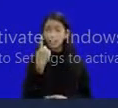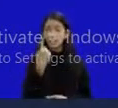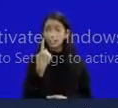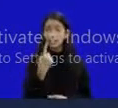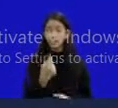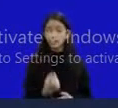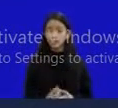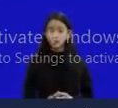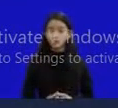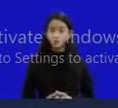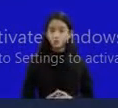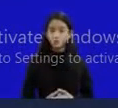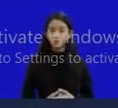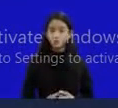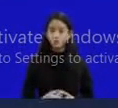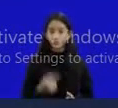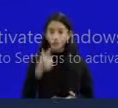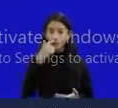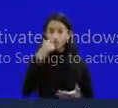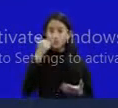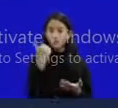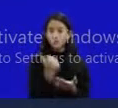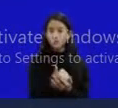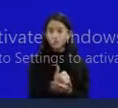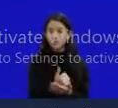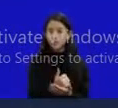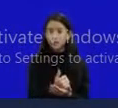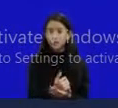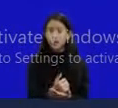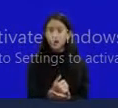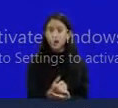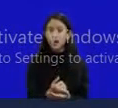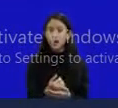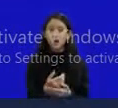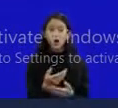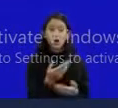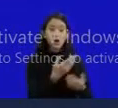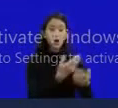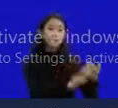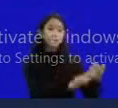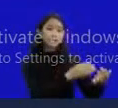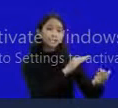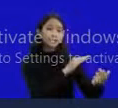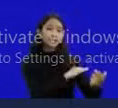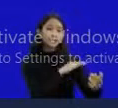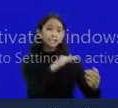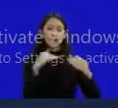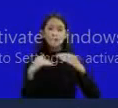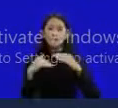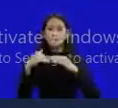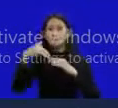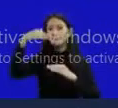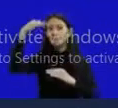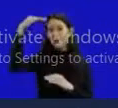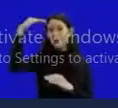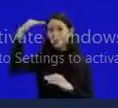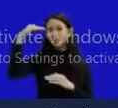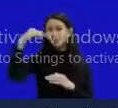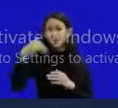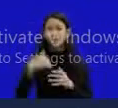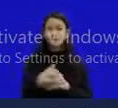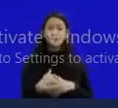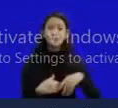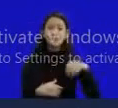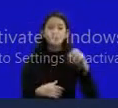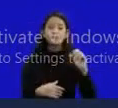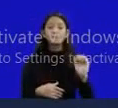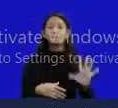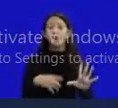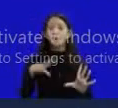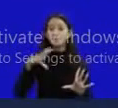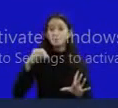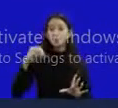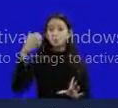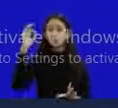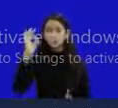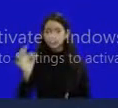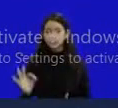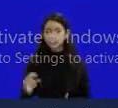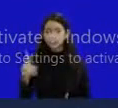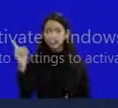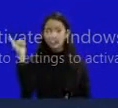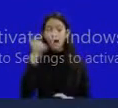ini adalah standar yang pertama yang terpenting adalah kapasitas maksimal itu sekitar 50% dari rata-rata